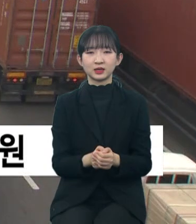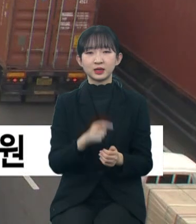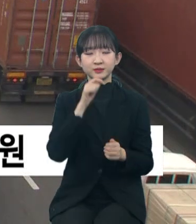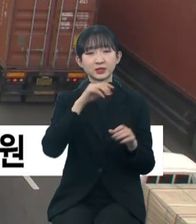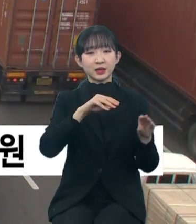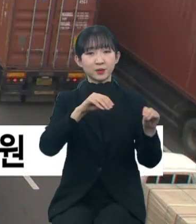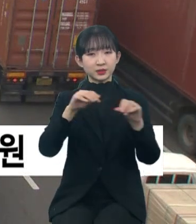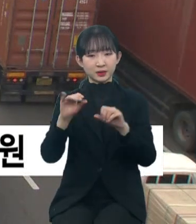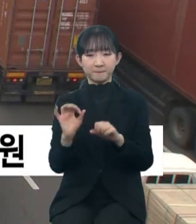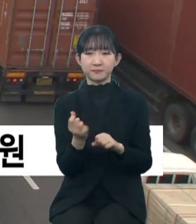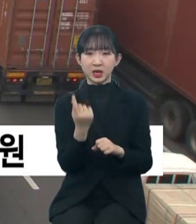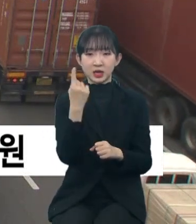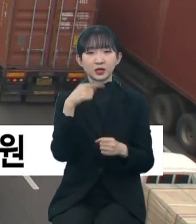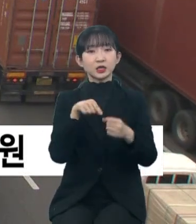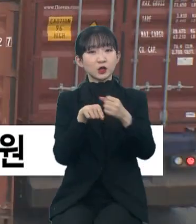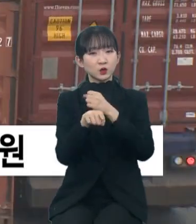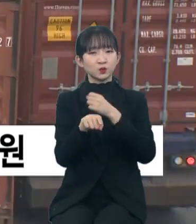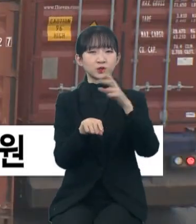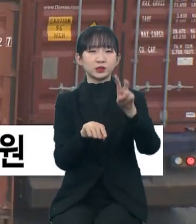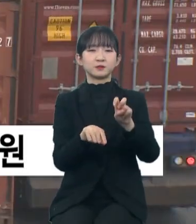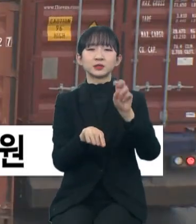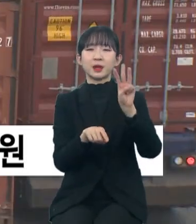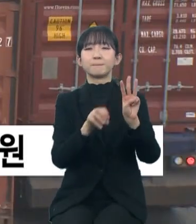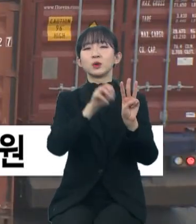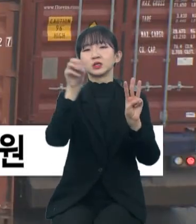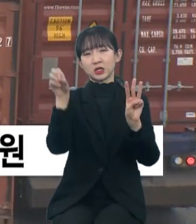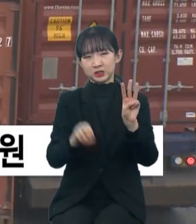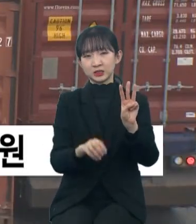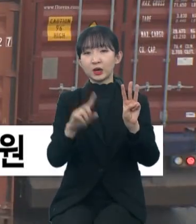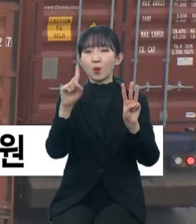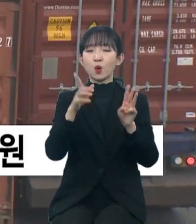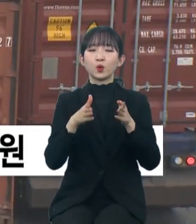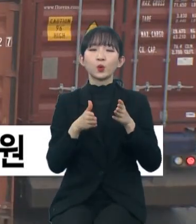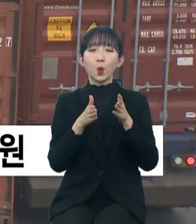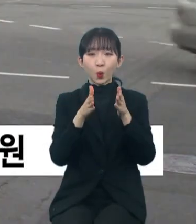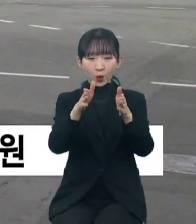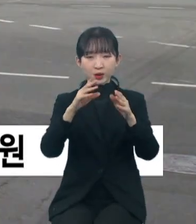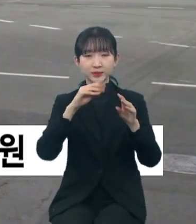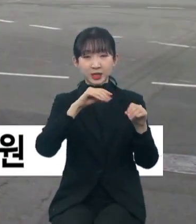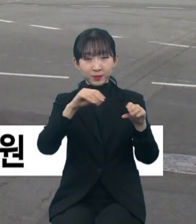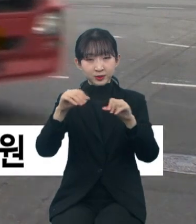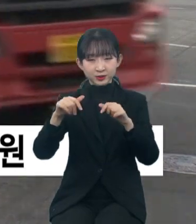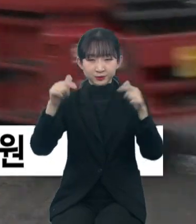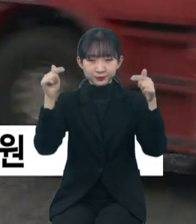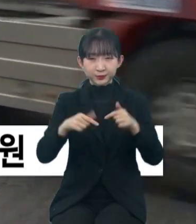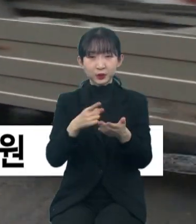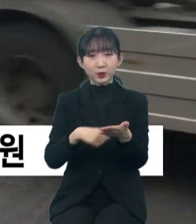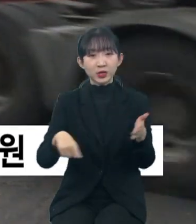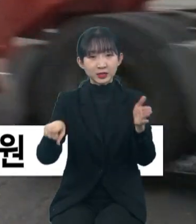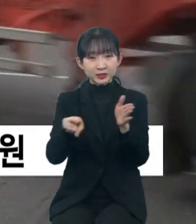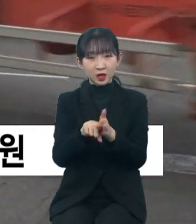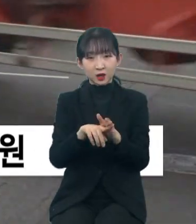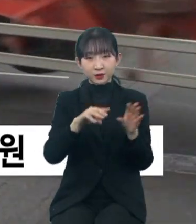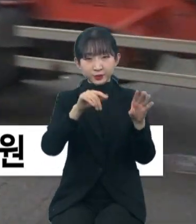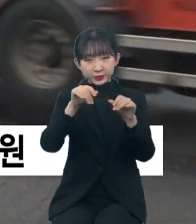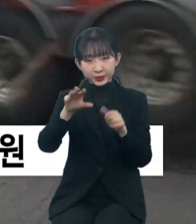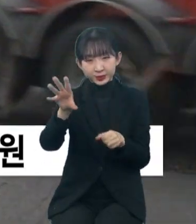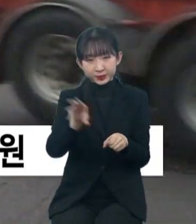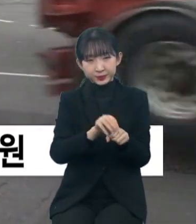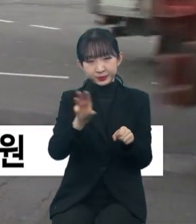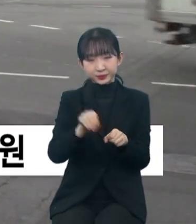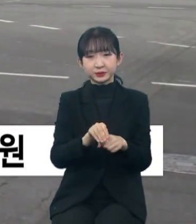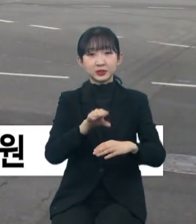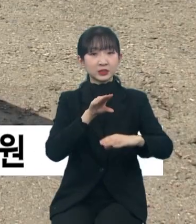발생원의 23%를 차지하는 도로재 비산먼지를 억제하기 위해 분진 흡입 차량을 10대로 확대 운영하고